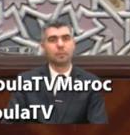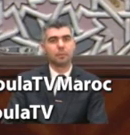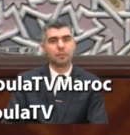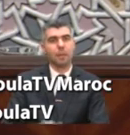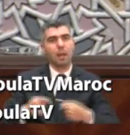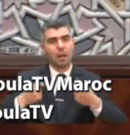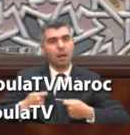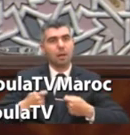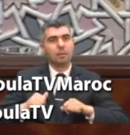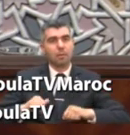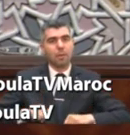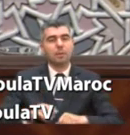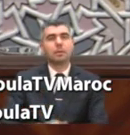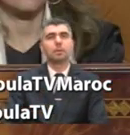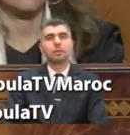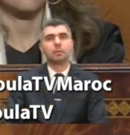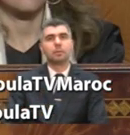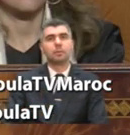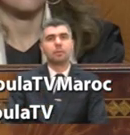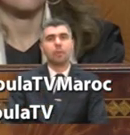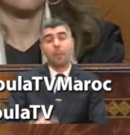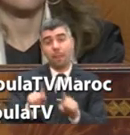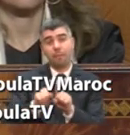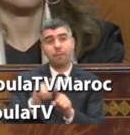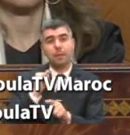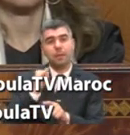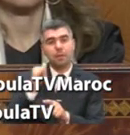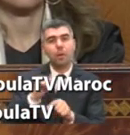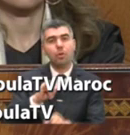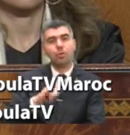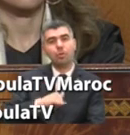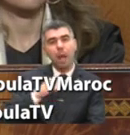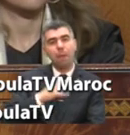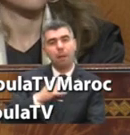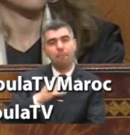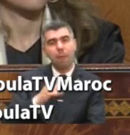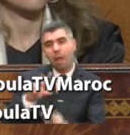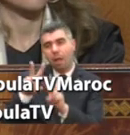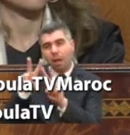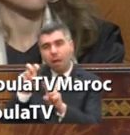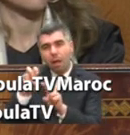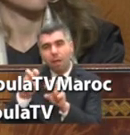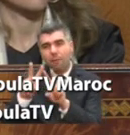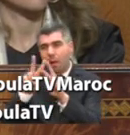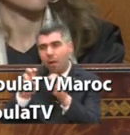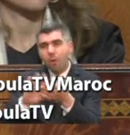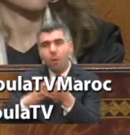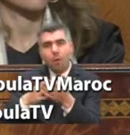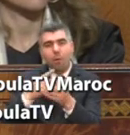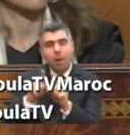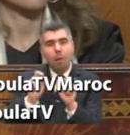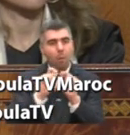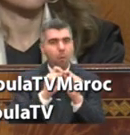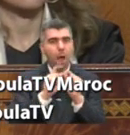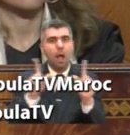السيد الرئيس، السيد الوزير، سعيا الى تمكين الشباب من اختيار مسارهم المهني عن وعي وتبصر وتبديل